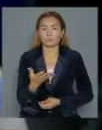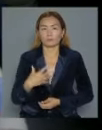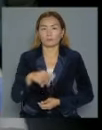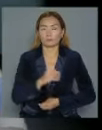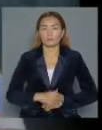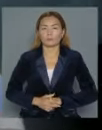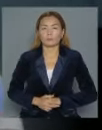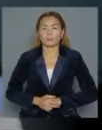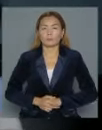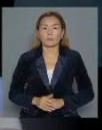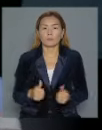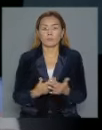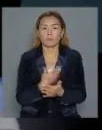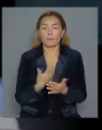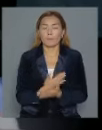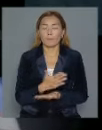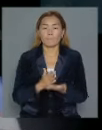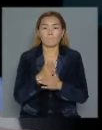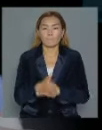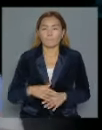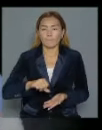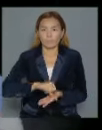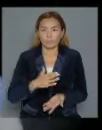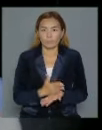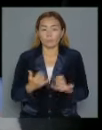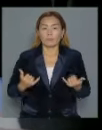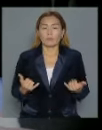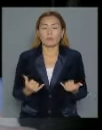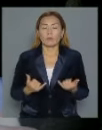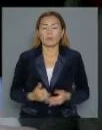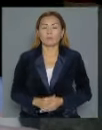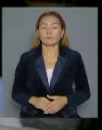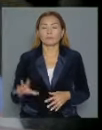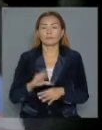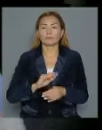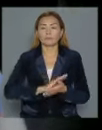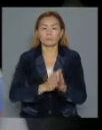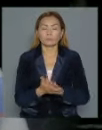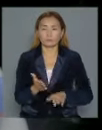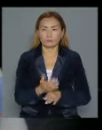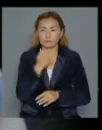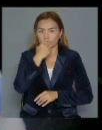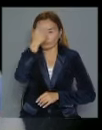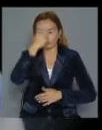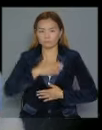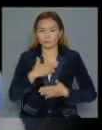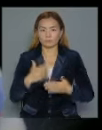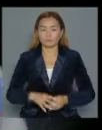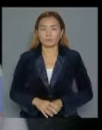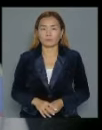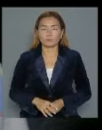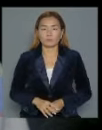ауданымыздың жақсы қонақтары келіп, бүгінгі жақсы кешті ұйымдастырып жатқандарыңызға көп-көп